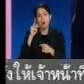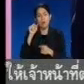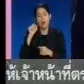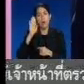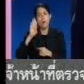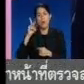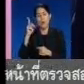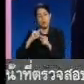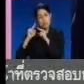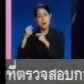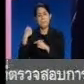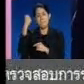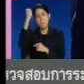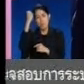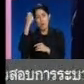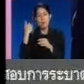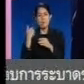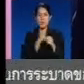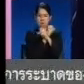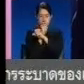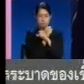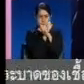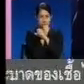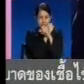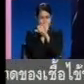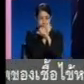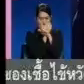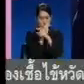การระบาดของโรคซาร์สเมื่อ6ปีก่อนเพื่อป้องกันการแพร่ระบาดในร